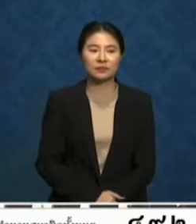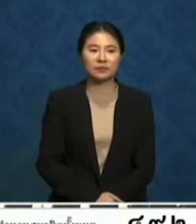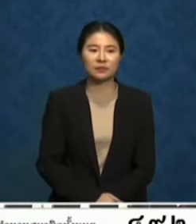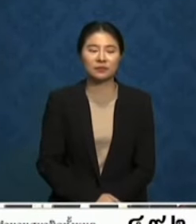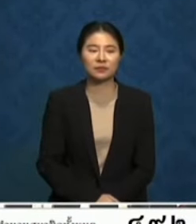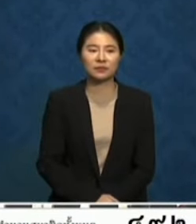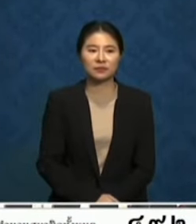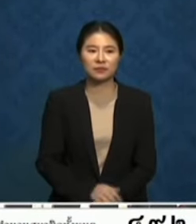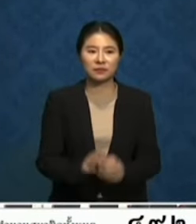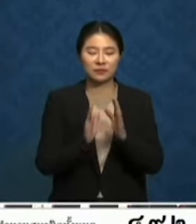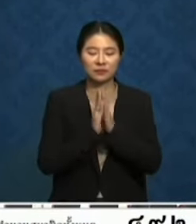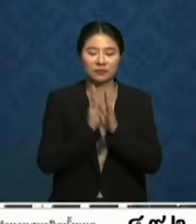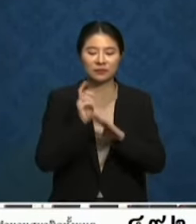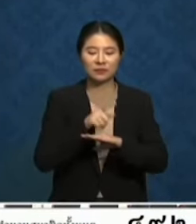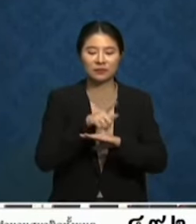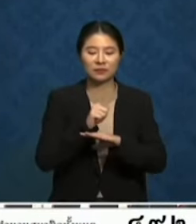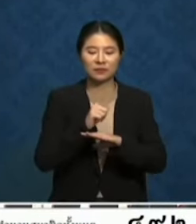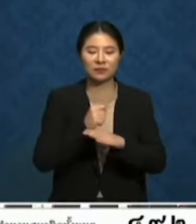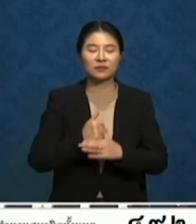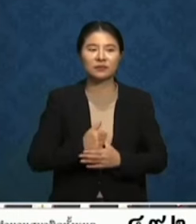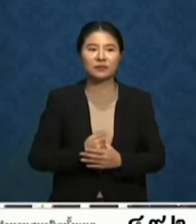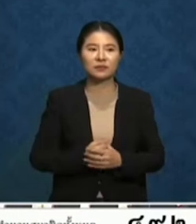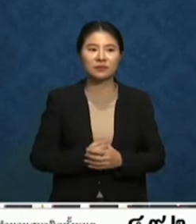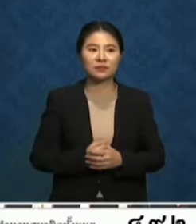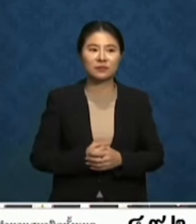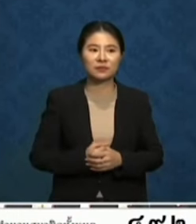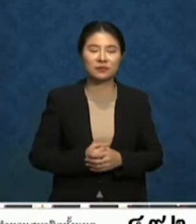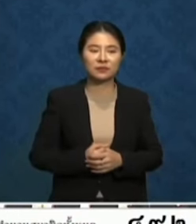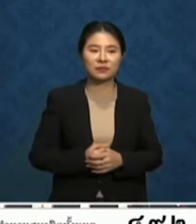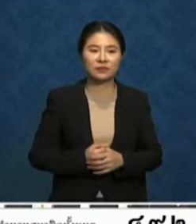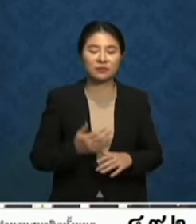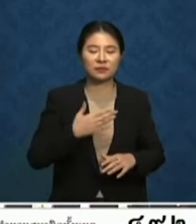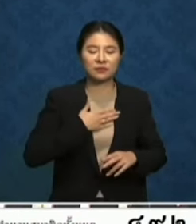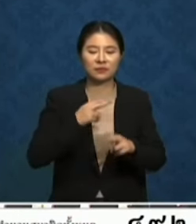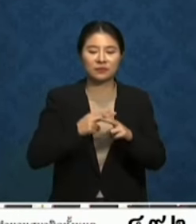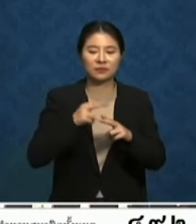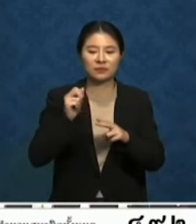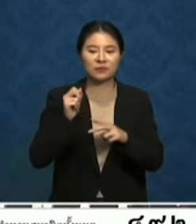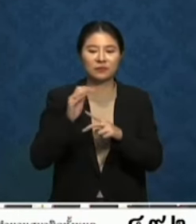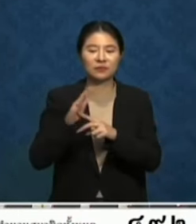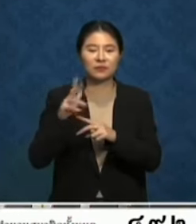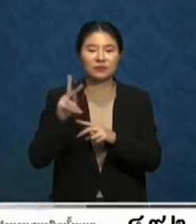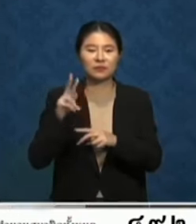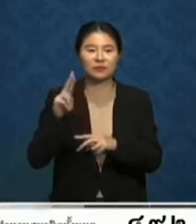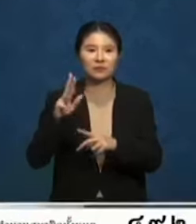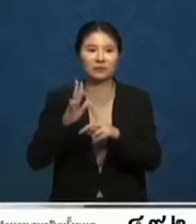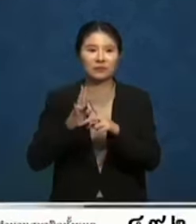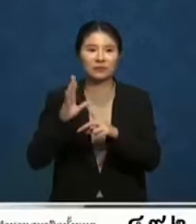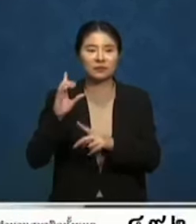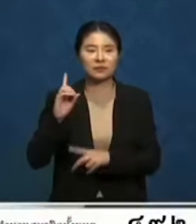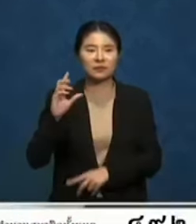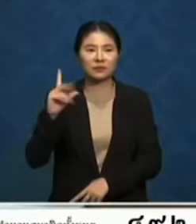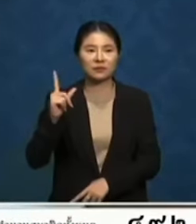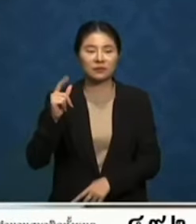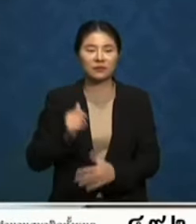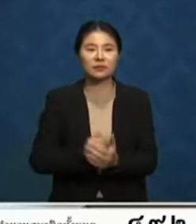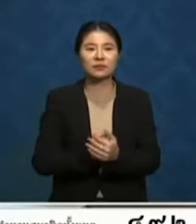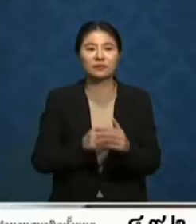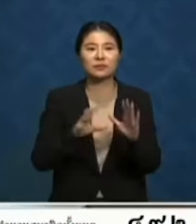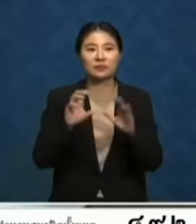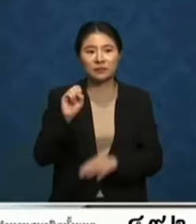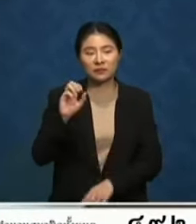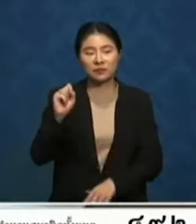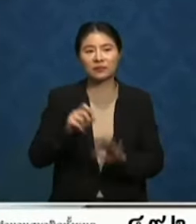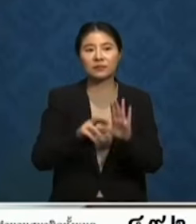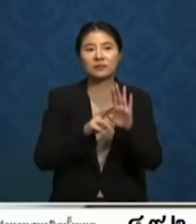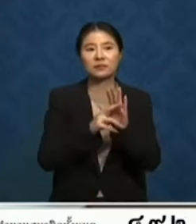ท่านประธานสภาผู้แทนราษฎรที่เคารพครับกับผมนายอัครเดชวงศ์พิทักษ์โรจน์สมาชิกสภาผู้แทนราษฎรจังหวัดราชบุรีพรรคร